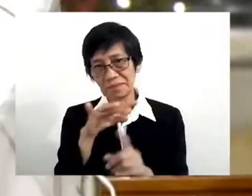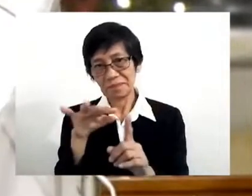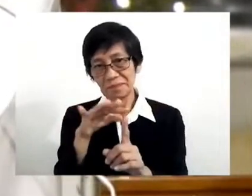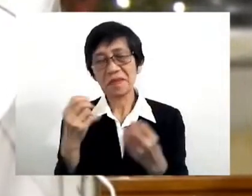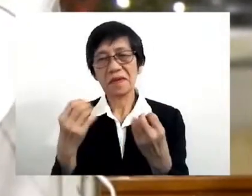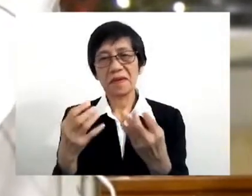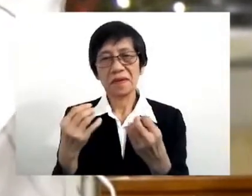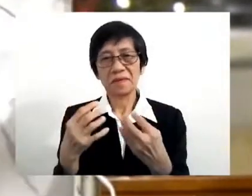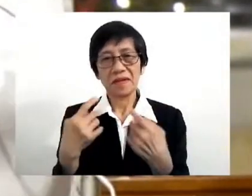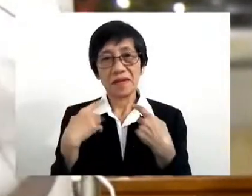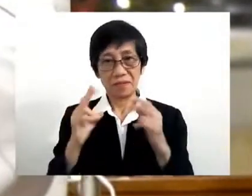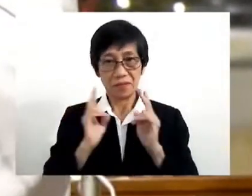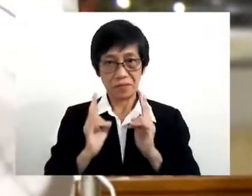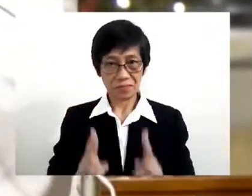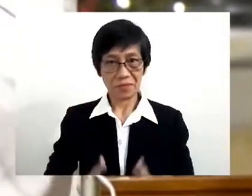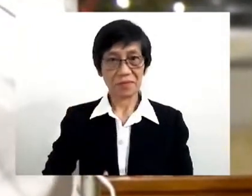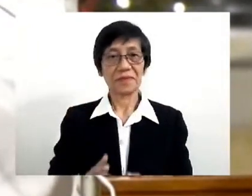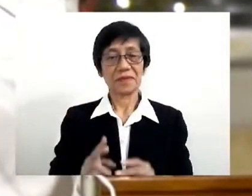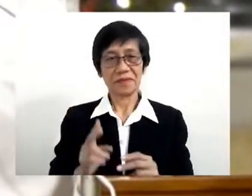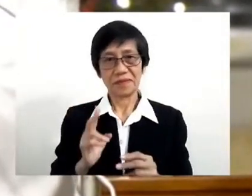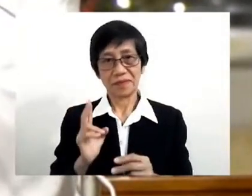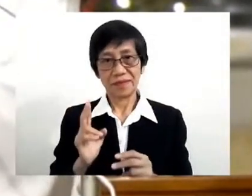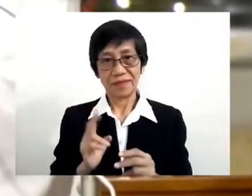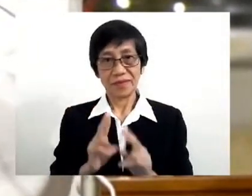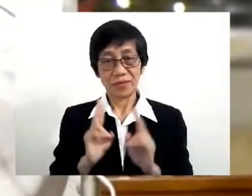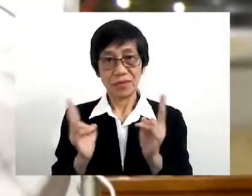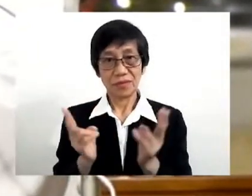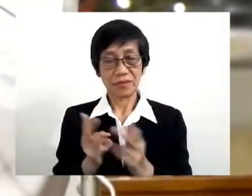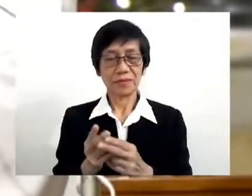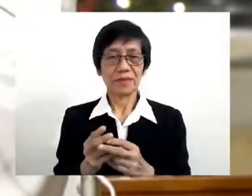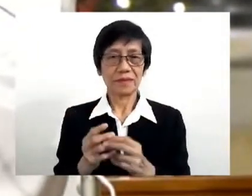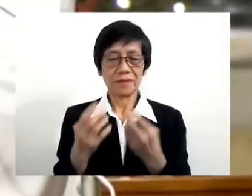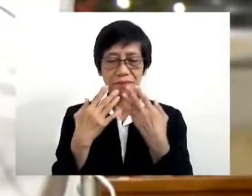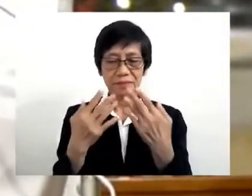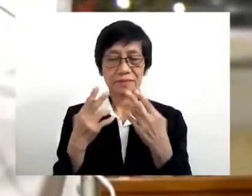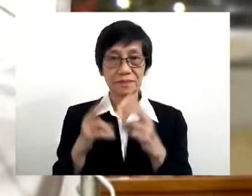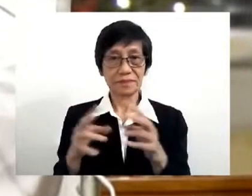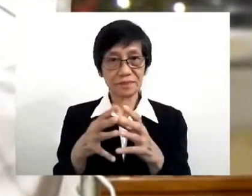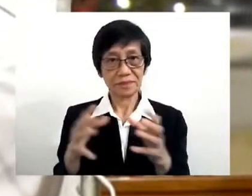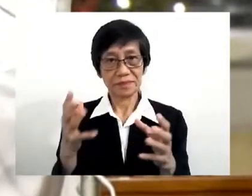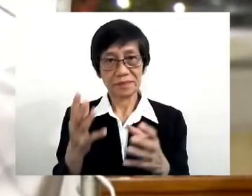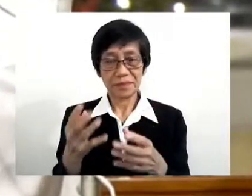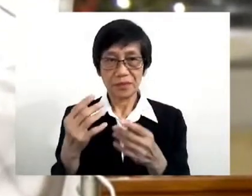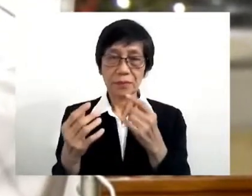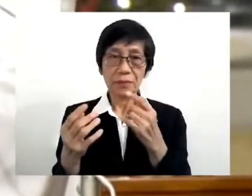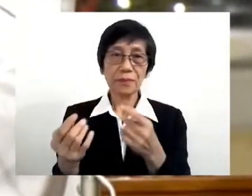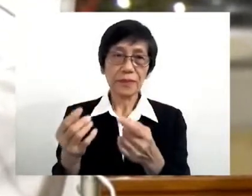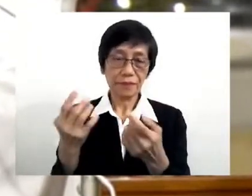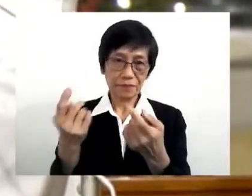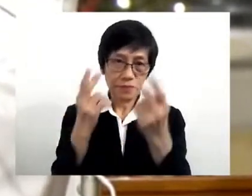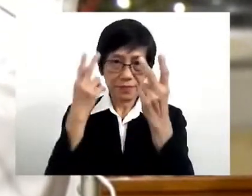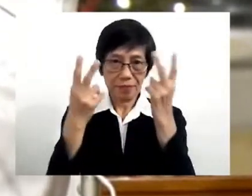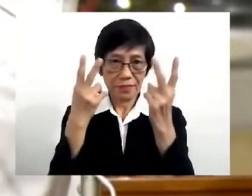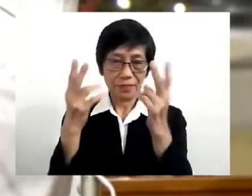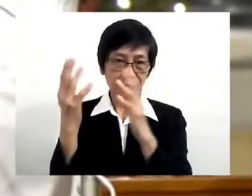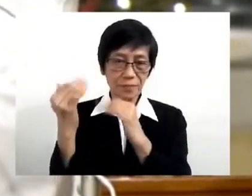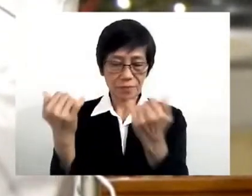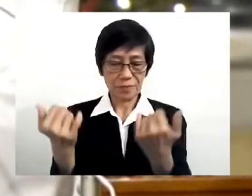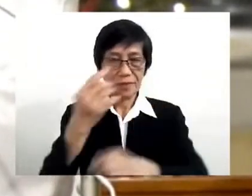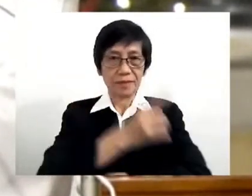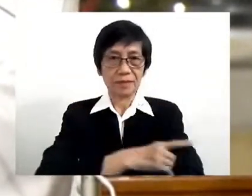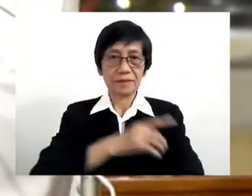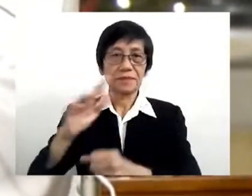Naka-uniforme na po. Maraming salamat po sa inyong pagdalo at nawa ang araw na ito ay mapuspos ng biyayang nagmumula